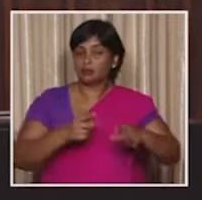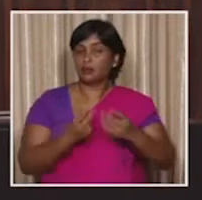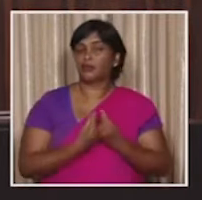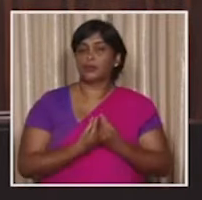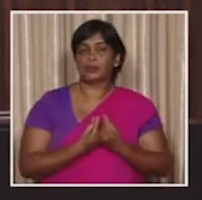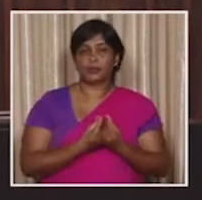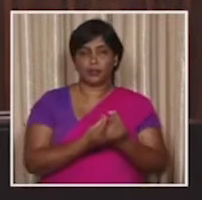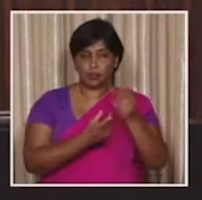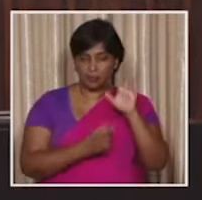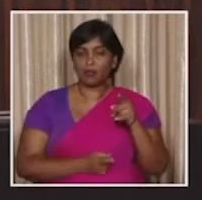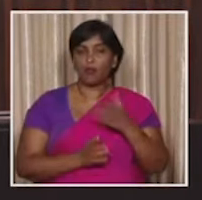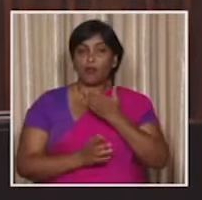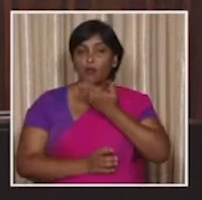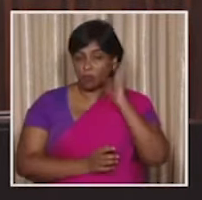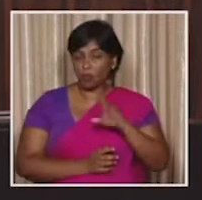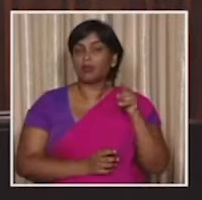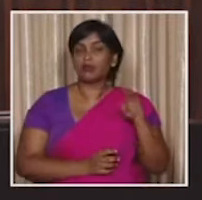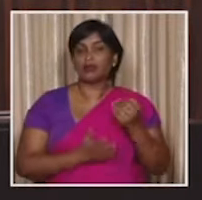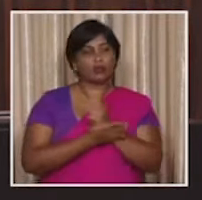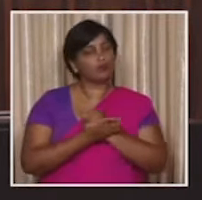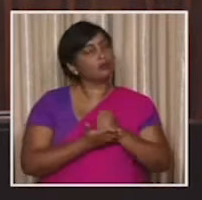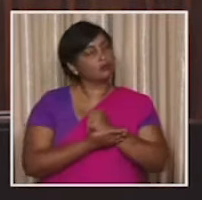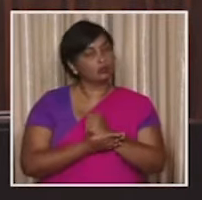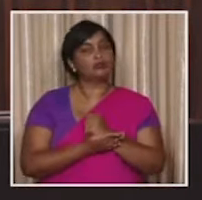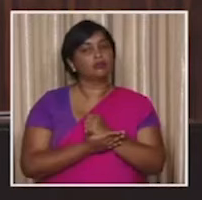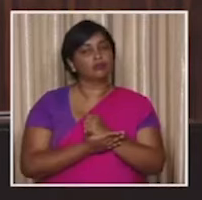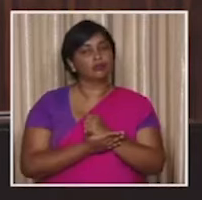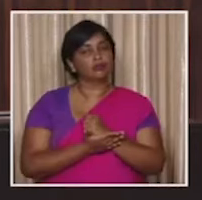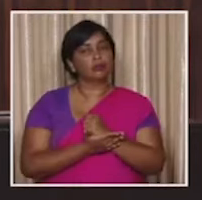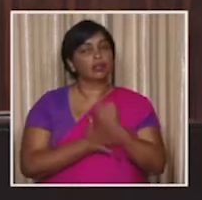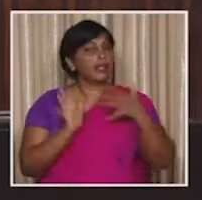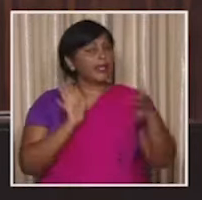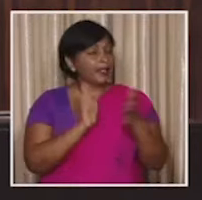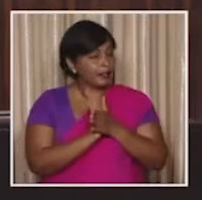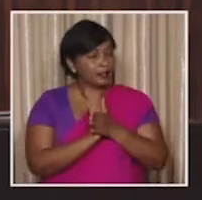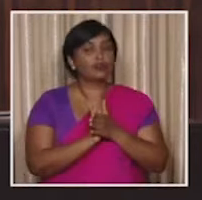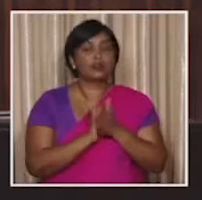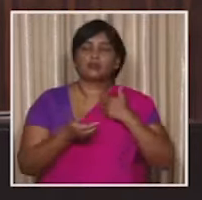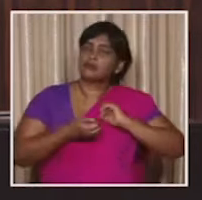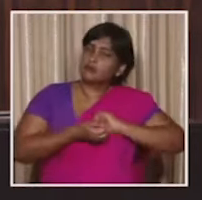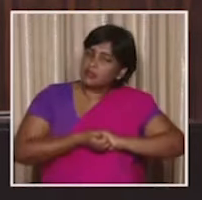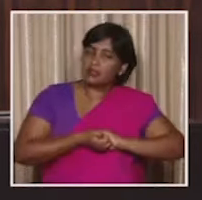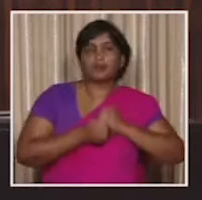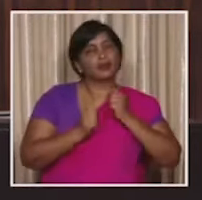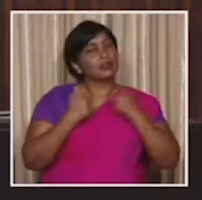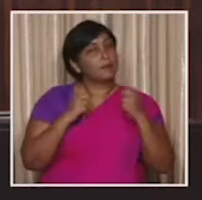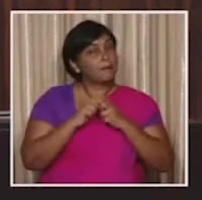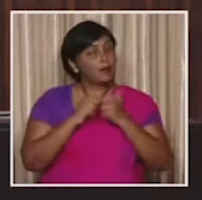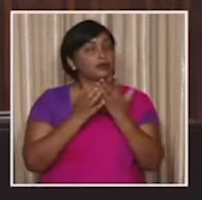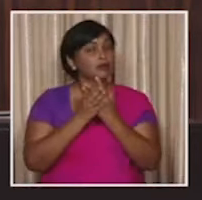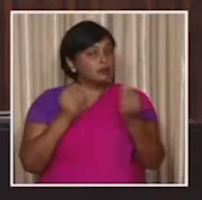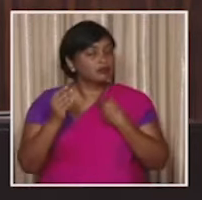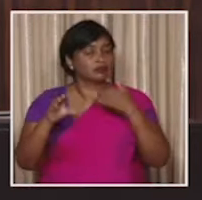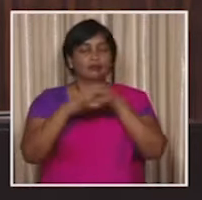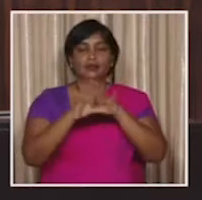වේගවත් කරන්න පුළුවන් වන්නේ අපි සියලු දෙනා එකට එක්වී සමගියෙන් මේ අභියෝගයට මුහුණ දුන්නත්